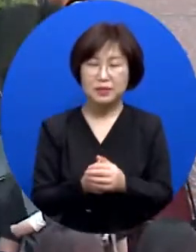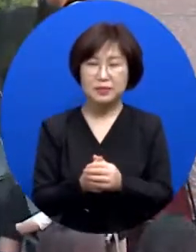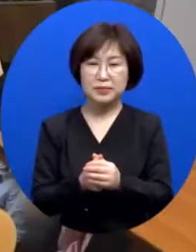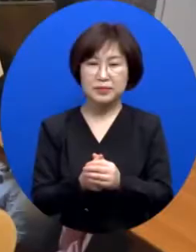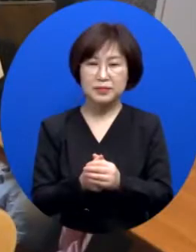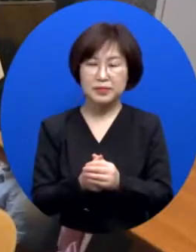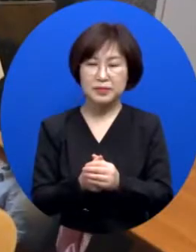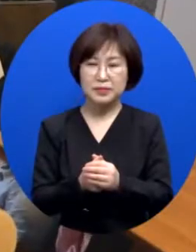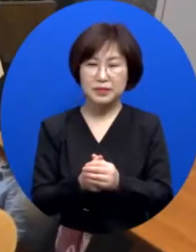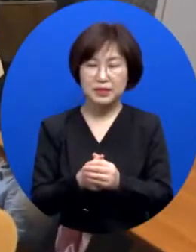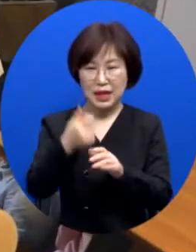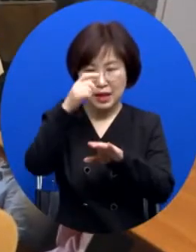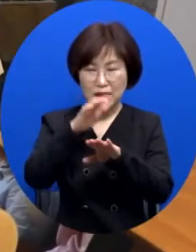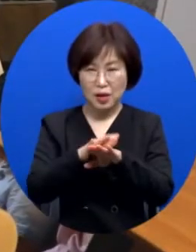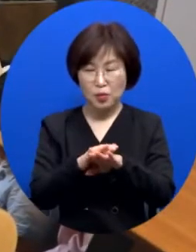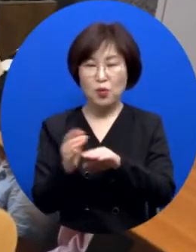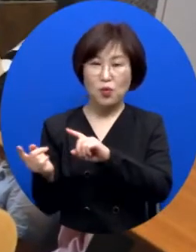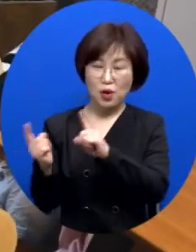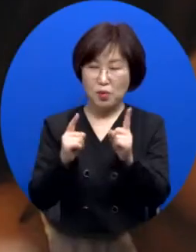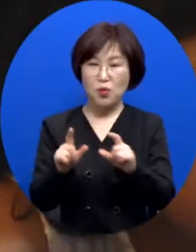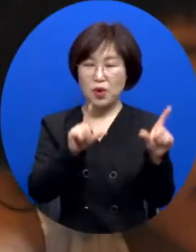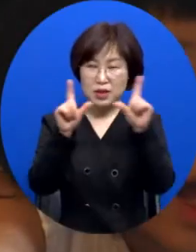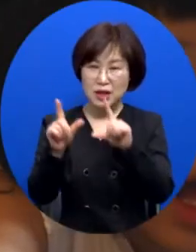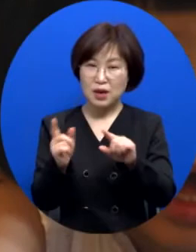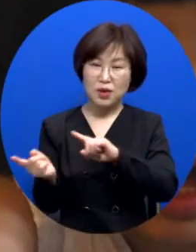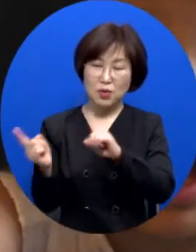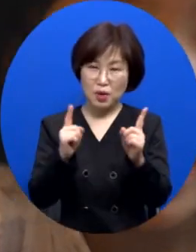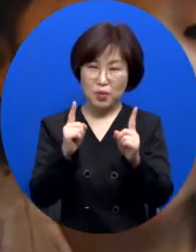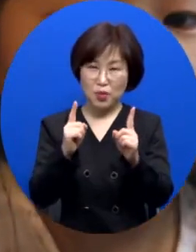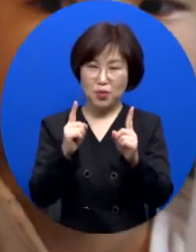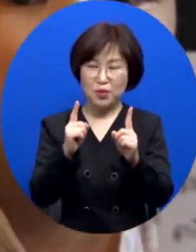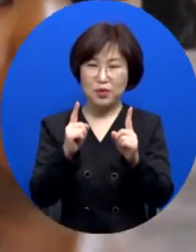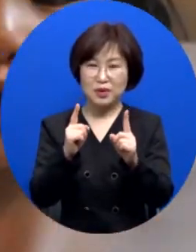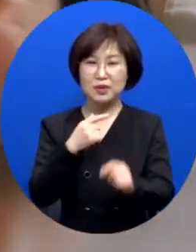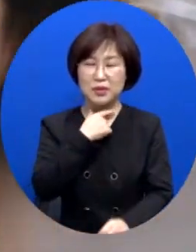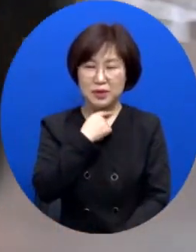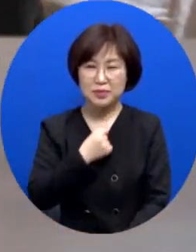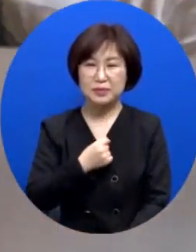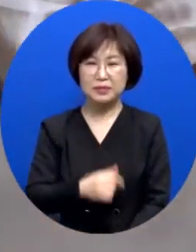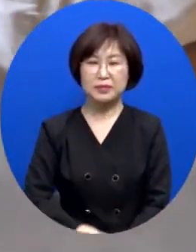코로나19로부터의 온전한 일상회복이었습니다. CTS 뉴스 박세현입니다.